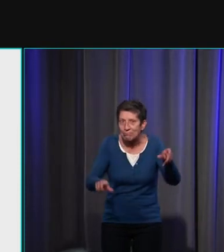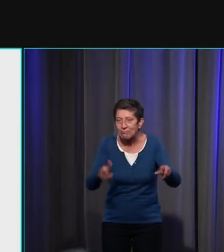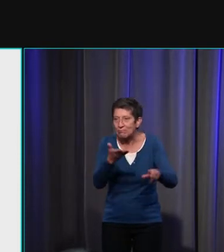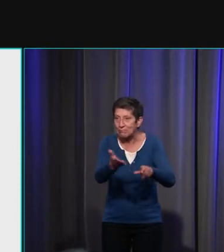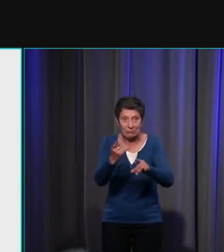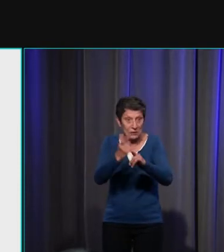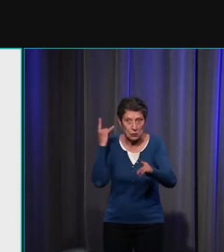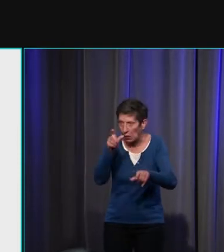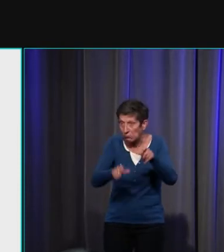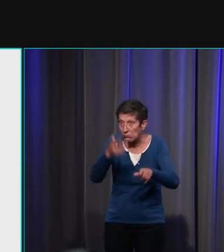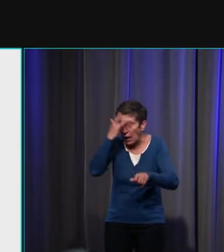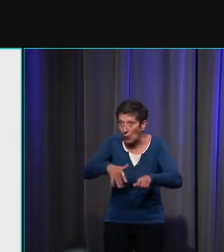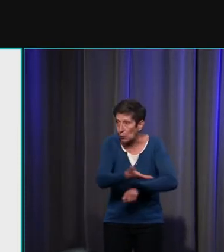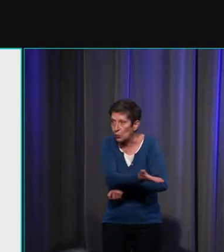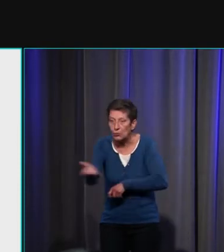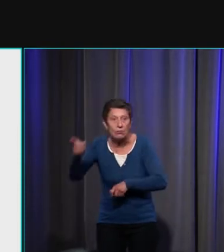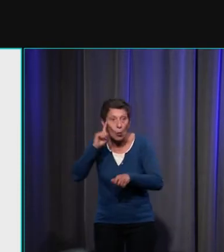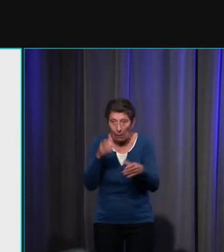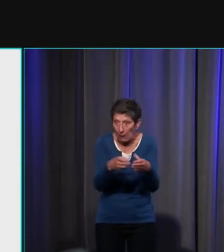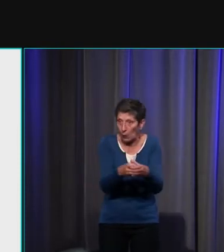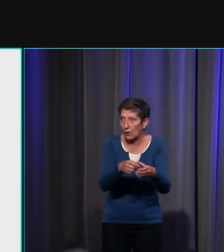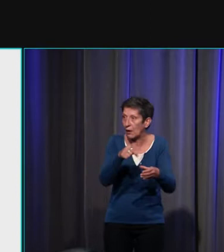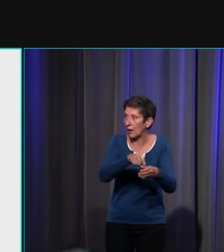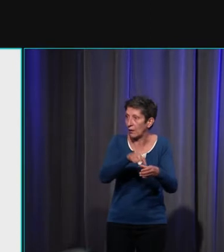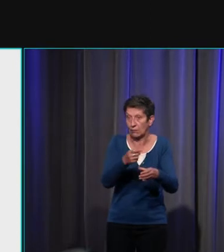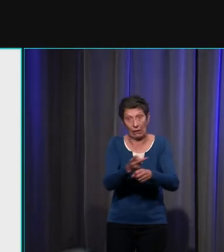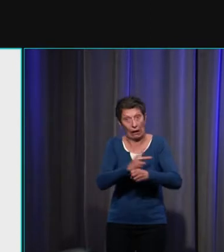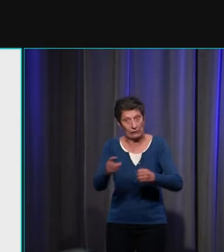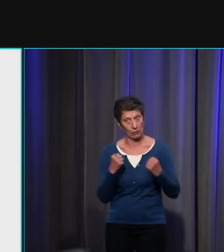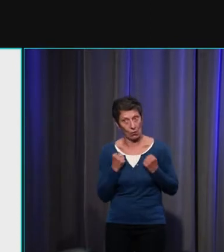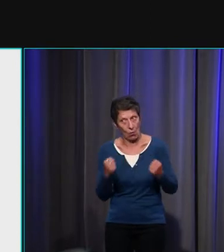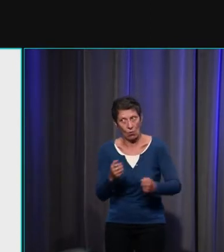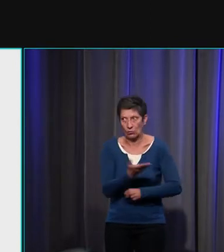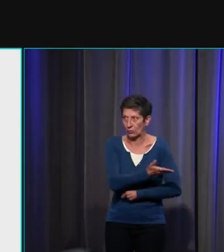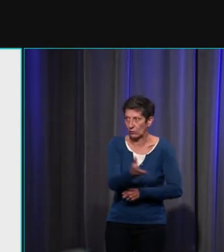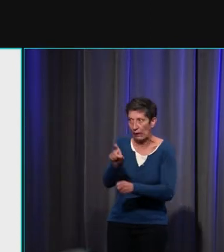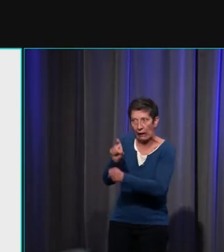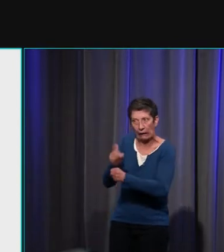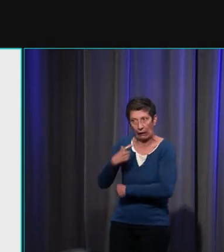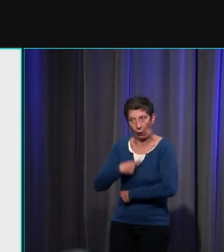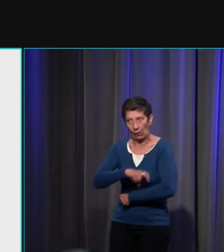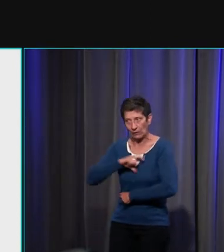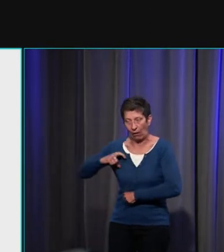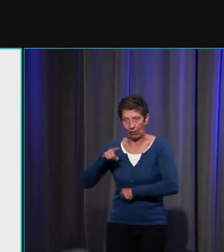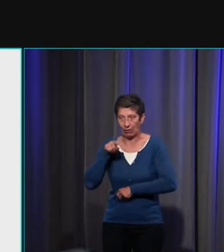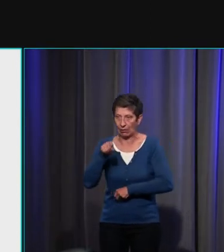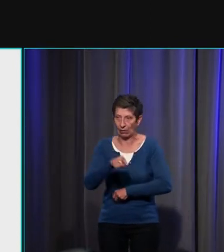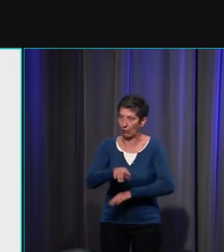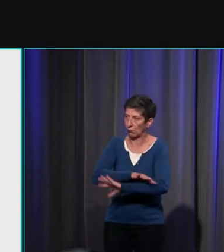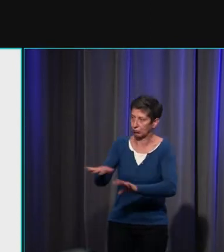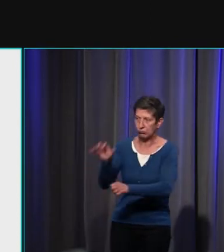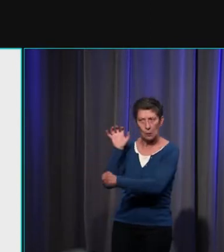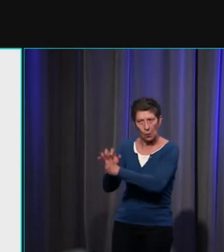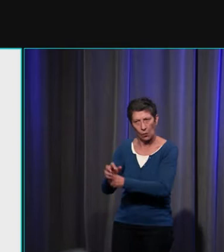l'histoire qui parce qu'ils sont minoritaires ont pris le risque de critiquer la croisade de s'y opposer fermement